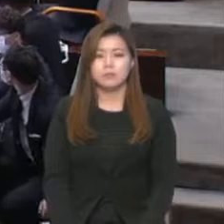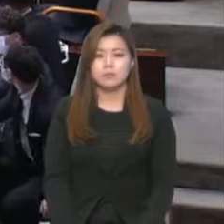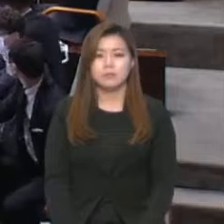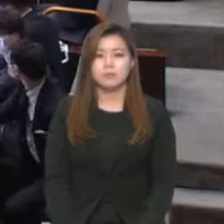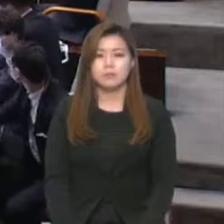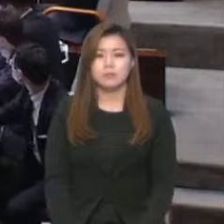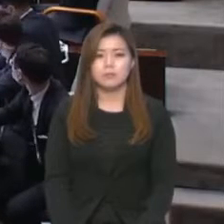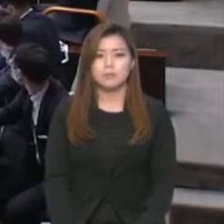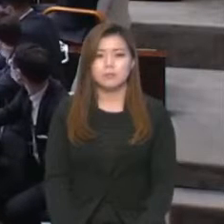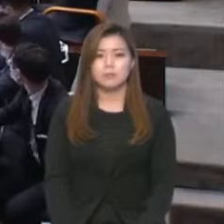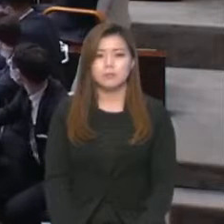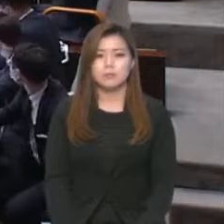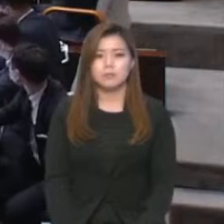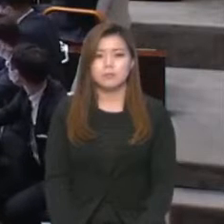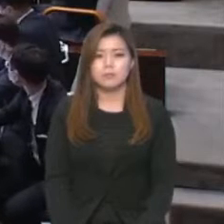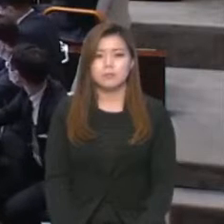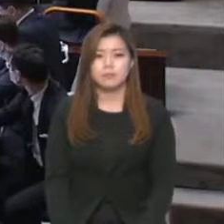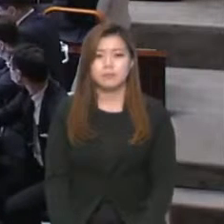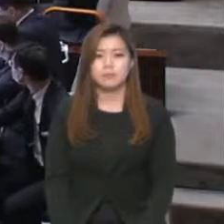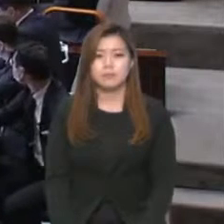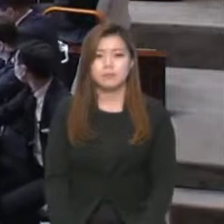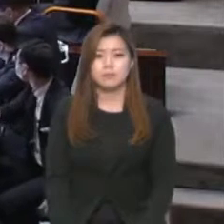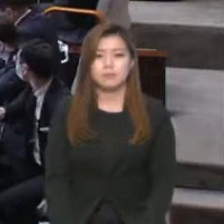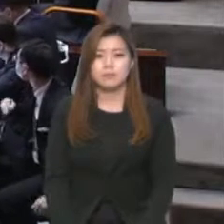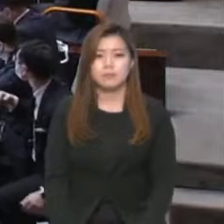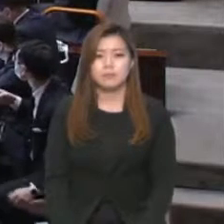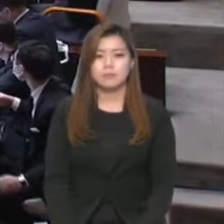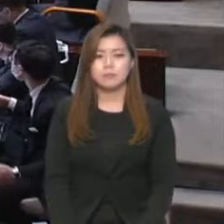예, 답변 필요하시면 하십시오.